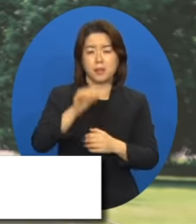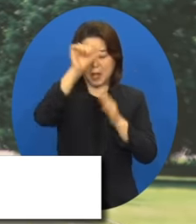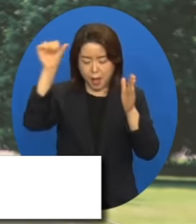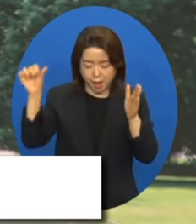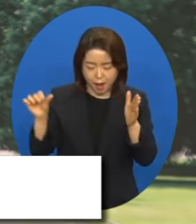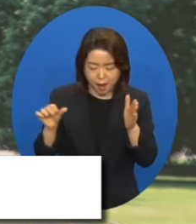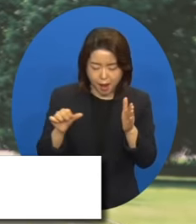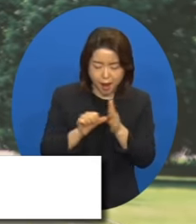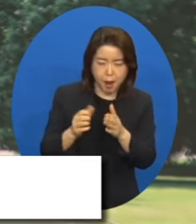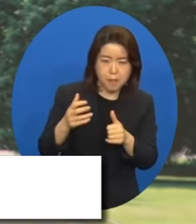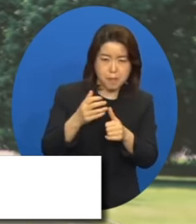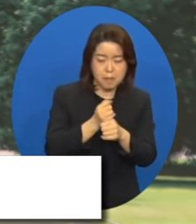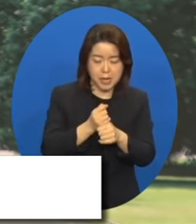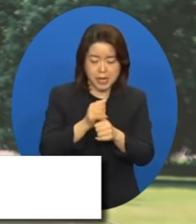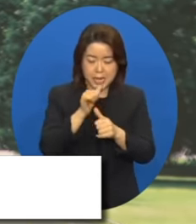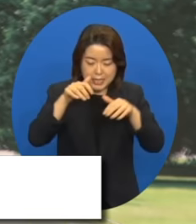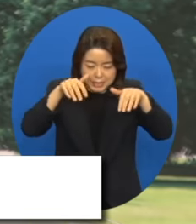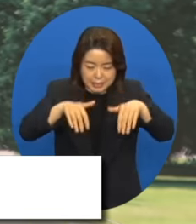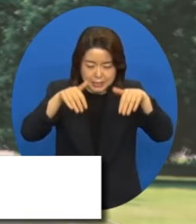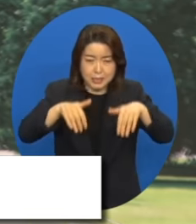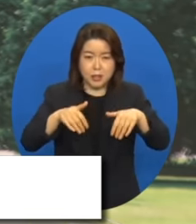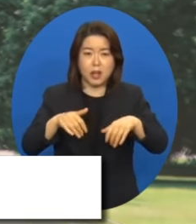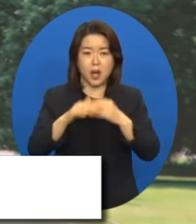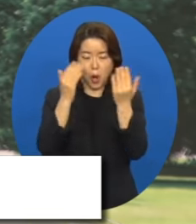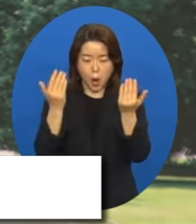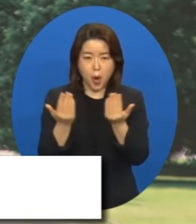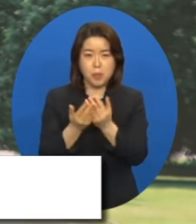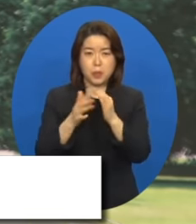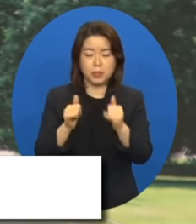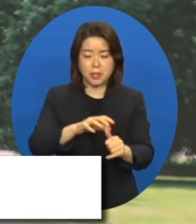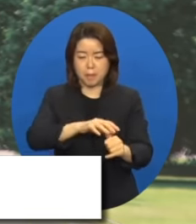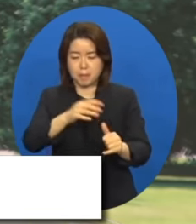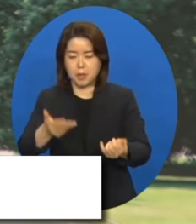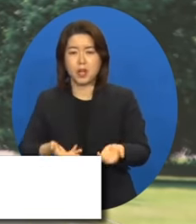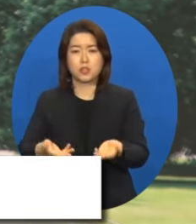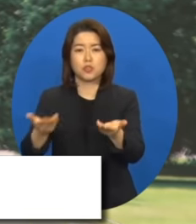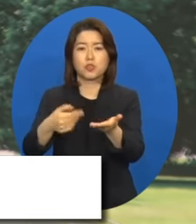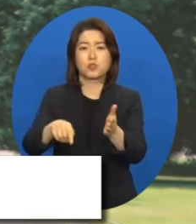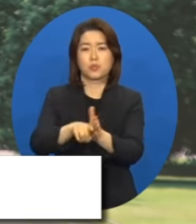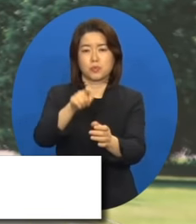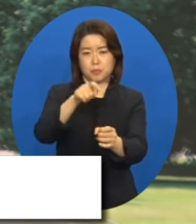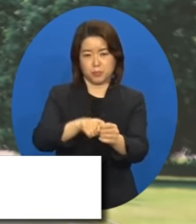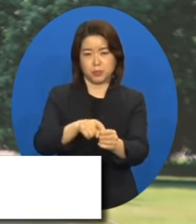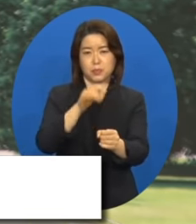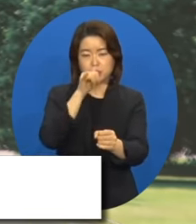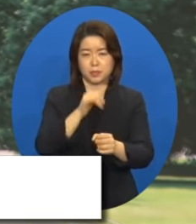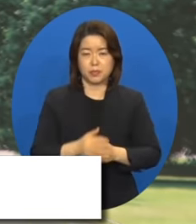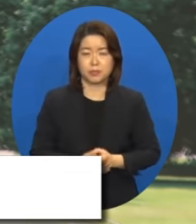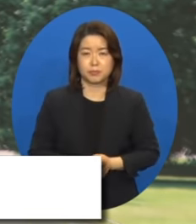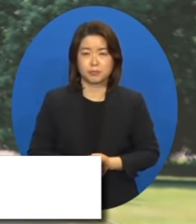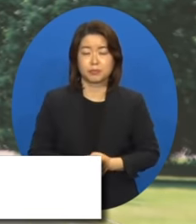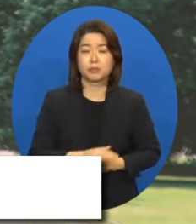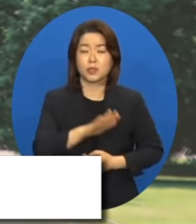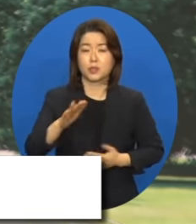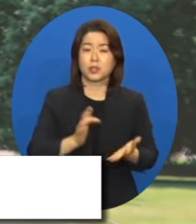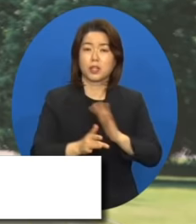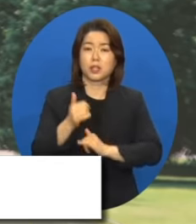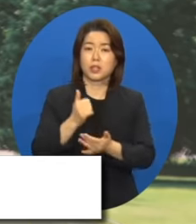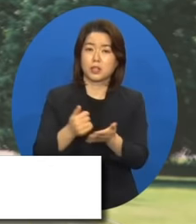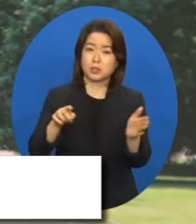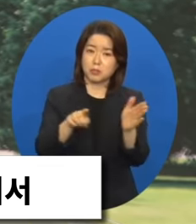매여 종노릇하는 모든 자들을 놓아주려 하심이니. 우리가 예수님을 믿는